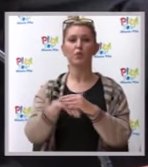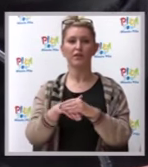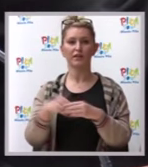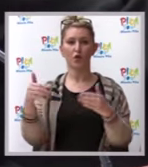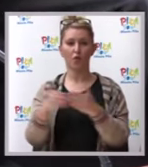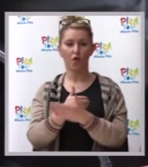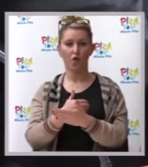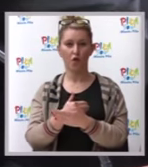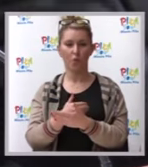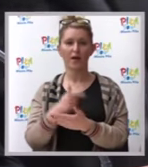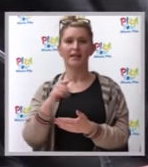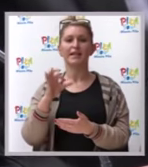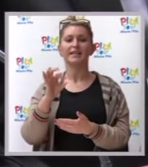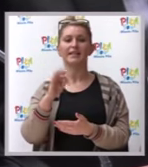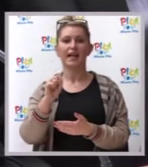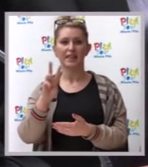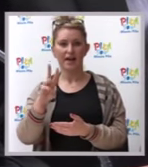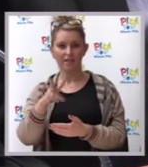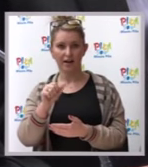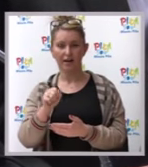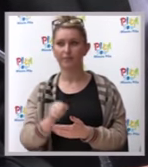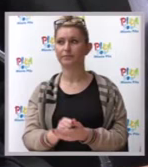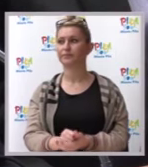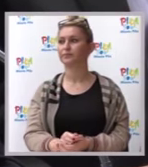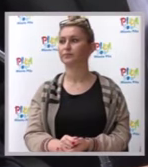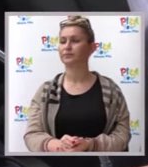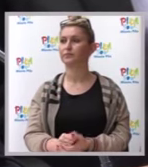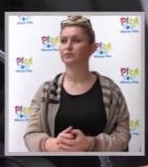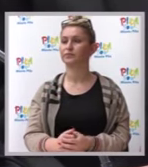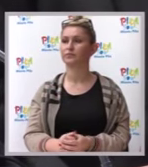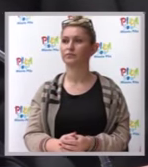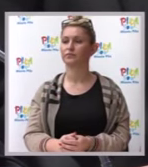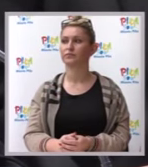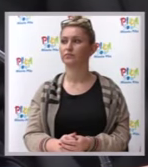nową stawkę podatku od nieruchomości, właśnie wynikającą z ustawy o rewitalizacji,